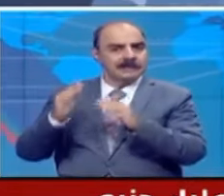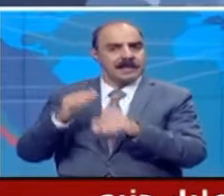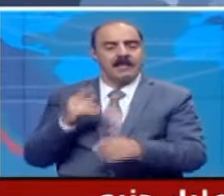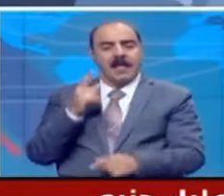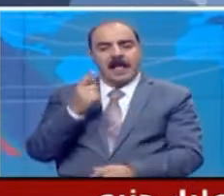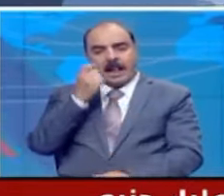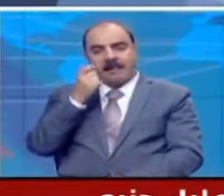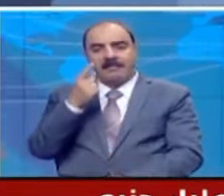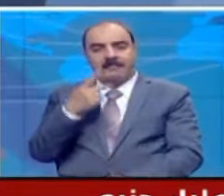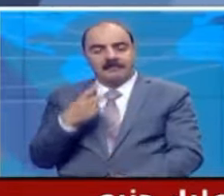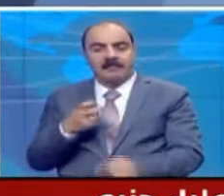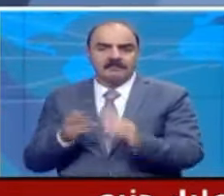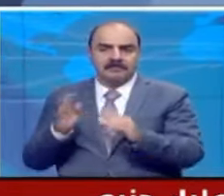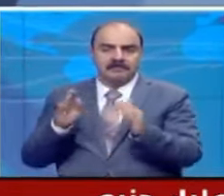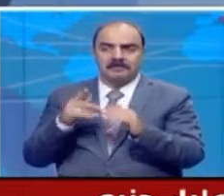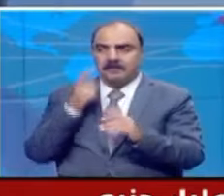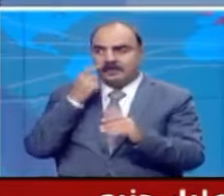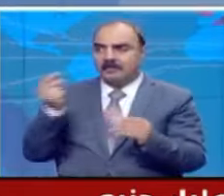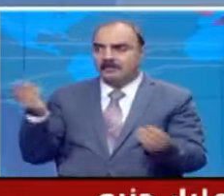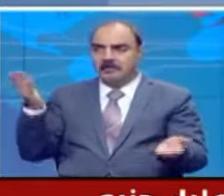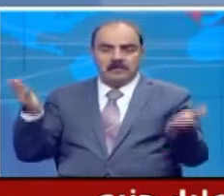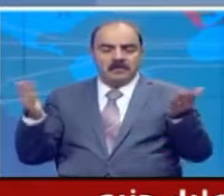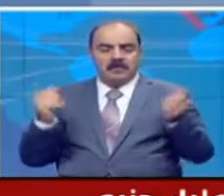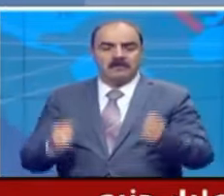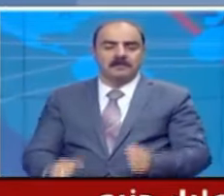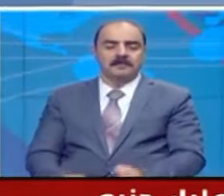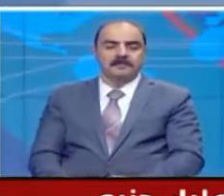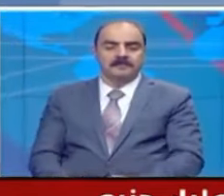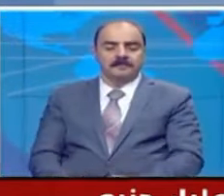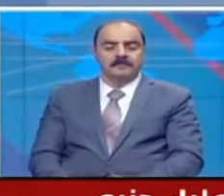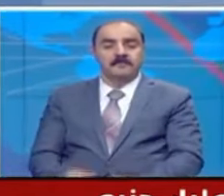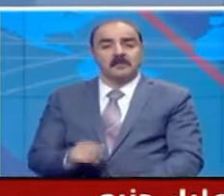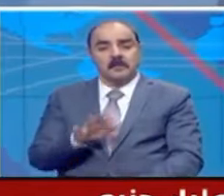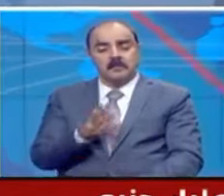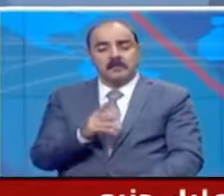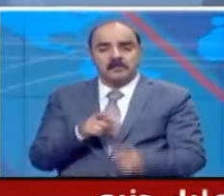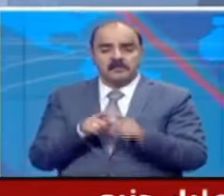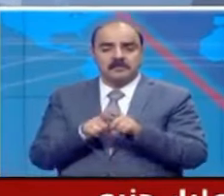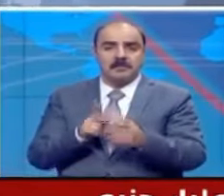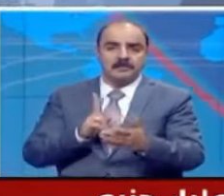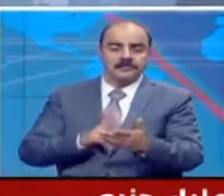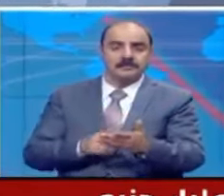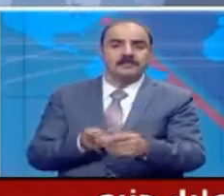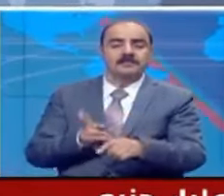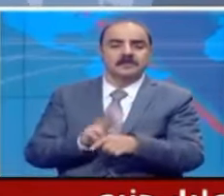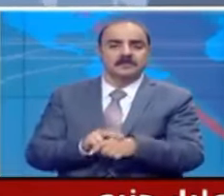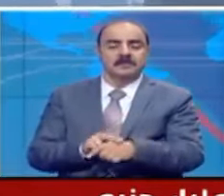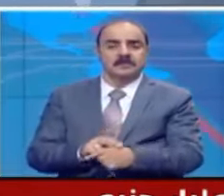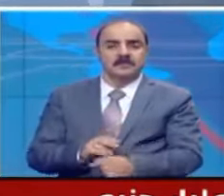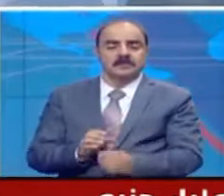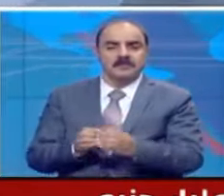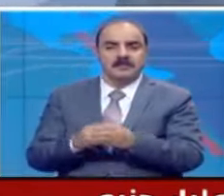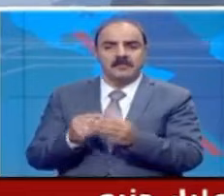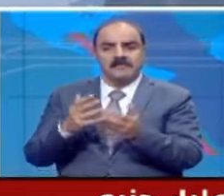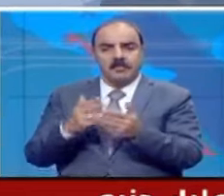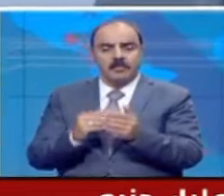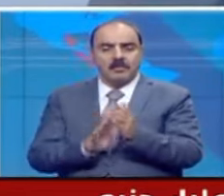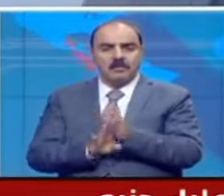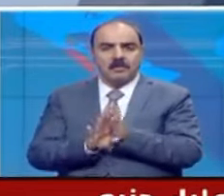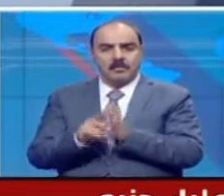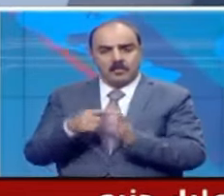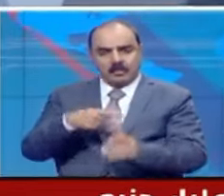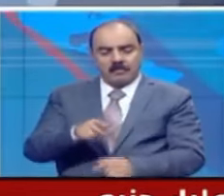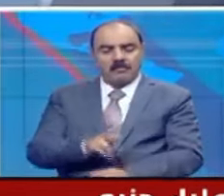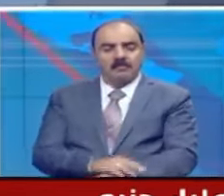مواجهة ارتفاع الأسعار في السوق المصري. هل يمكن أن يتبع هذه القرارات قرارات اقتصادية أخرى في